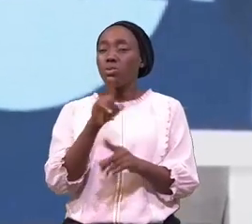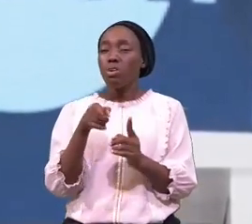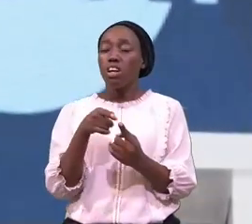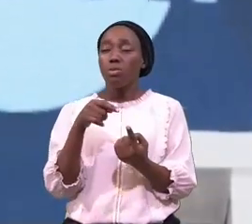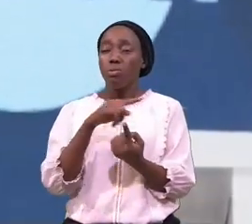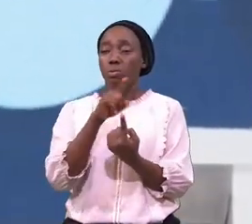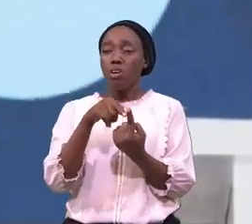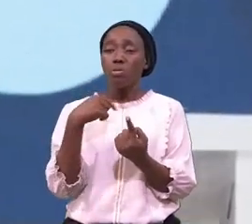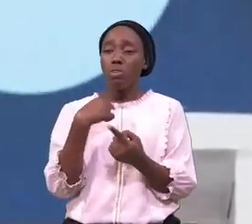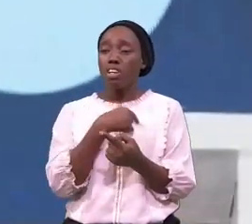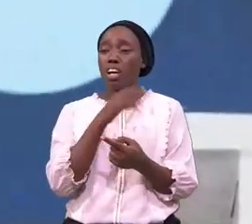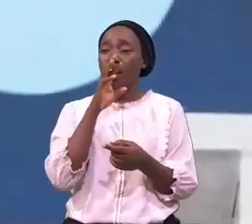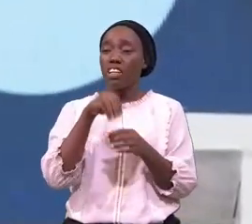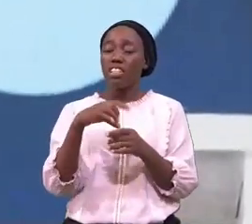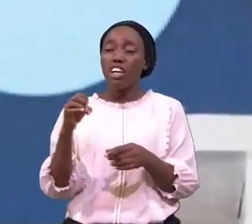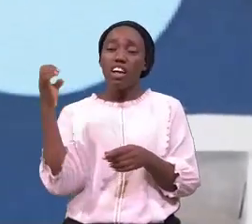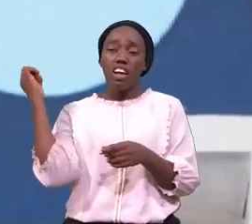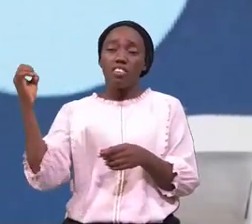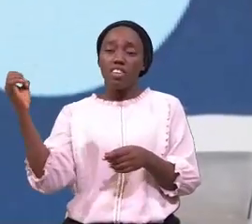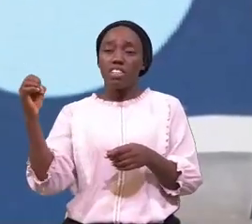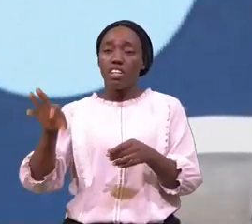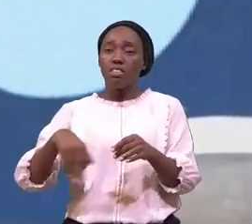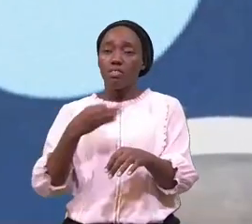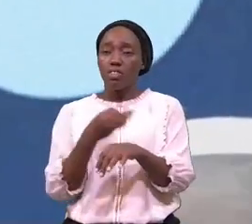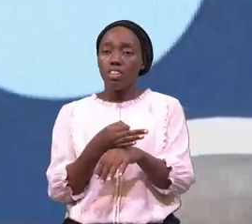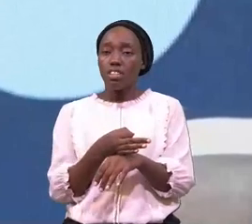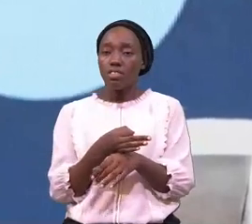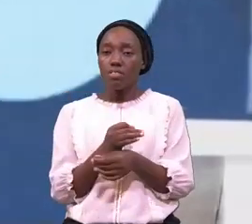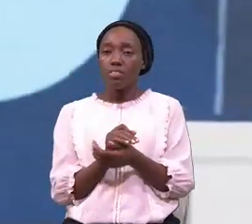pas seulement quand nous sommes sur le champ d'évangélisation,